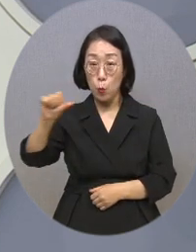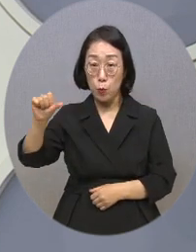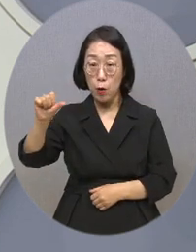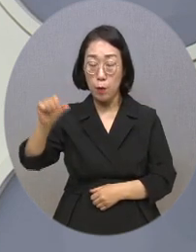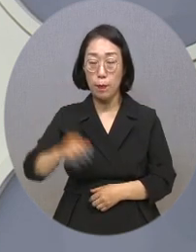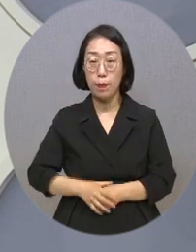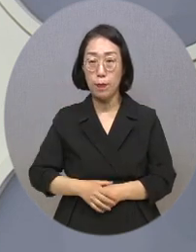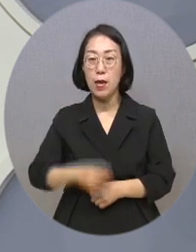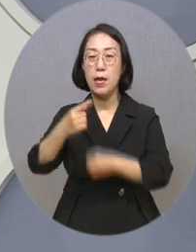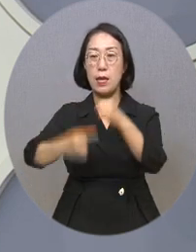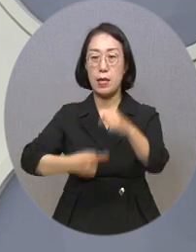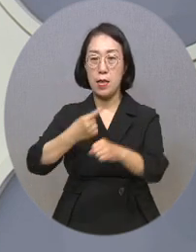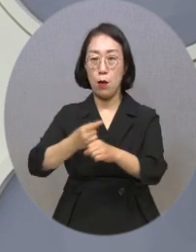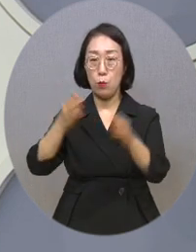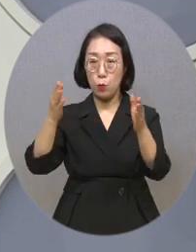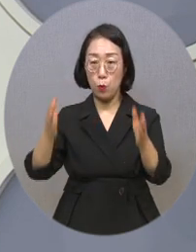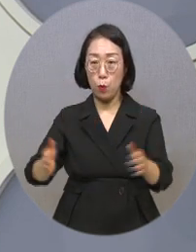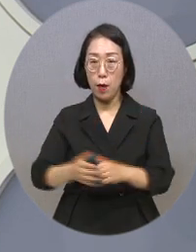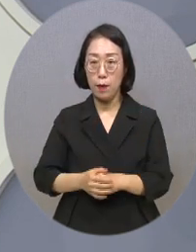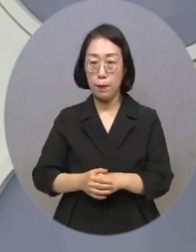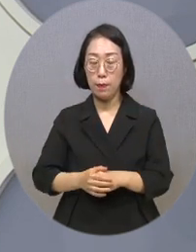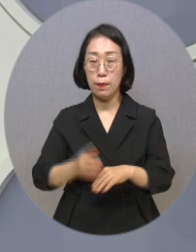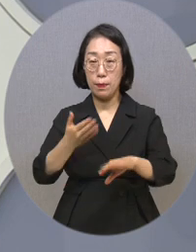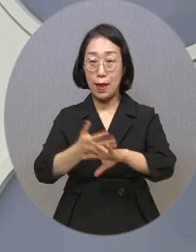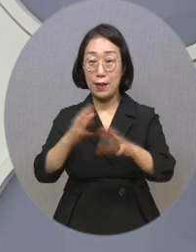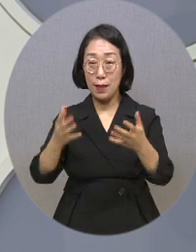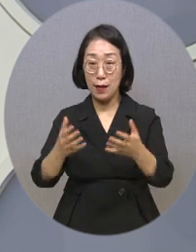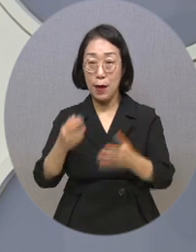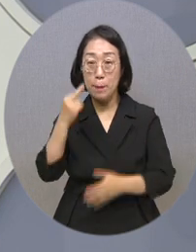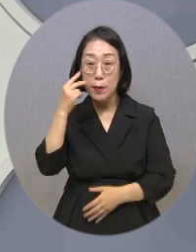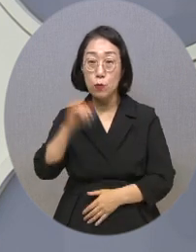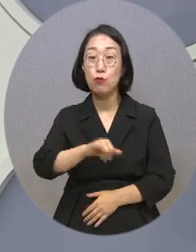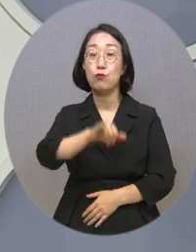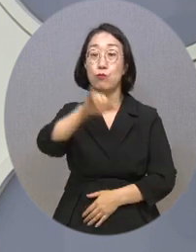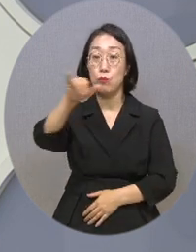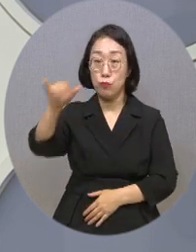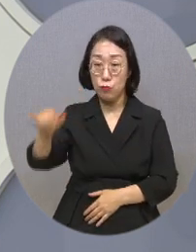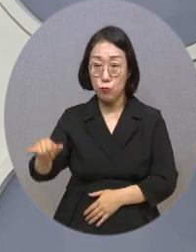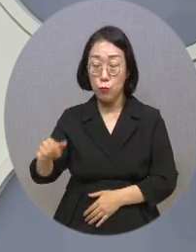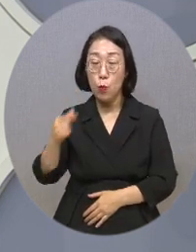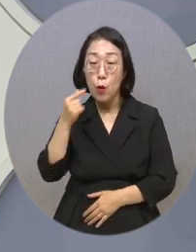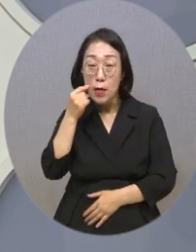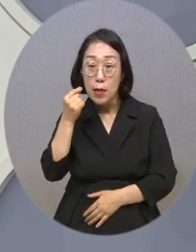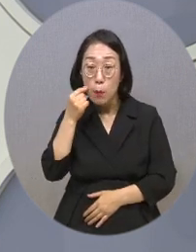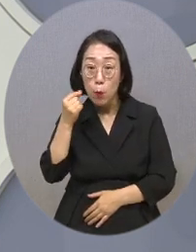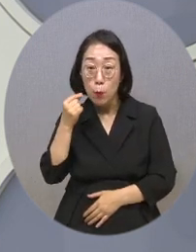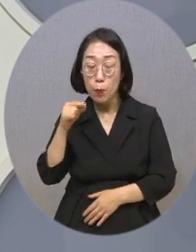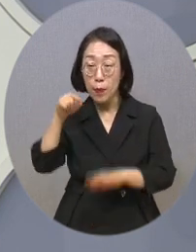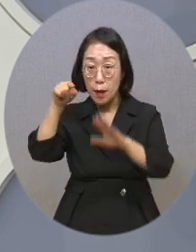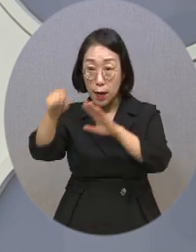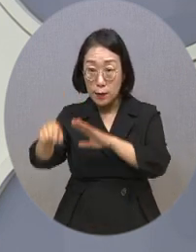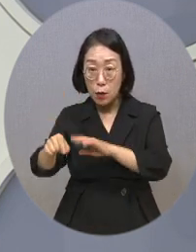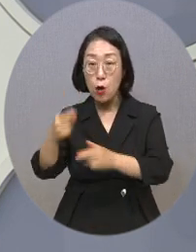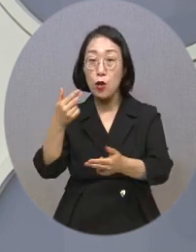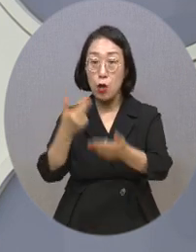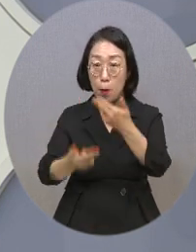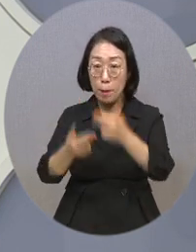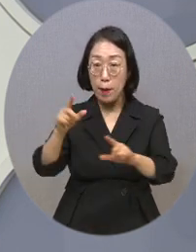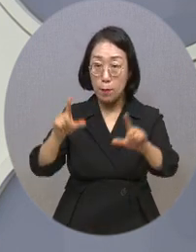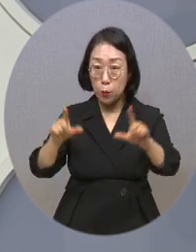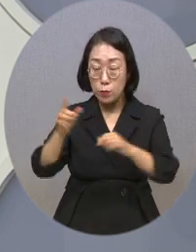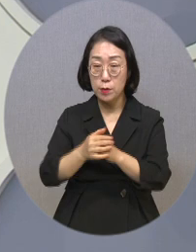2005년도에 1년 동안에 외국에 주로 미국과 일본에 그 자폐증과 관련된 협회